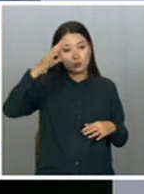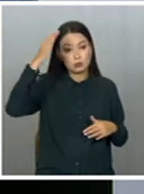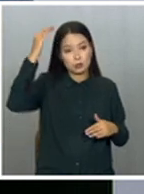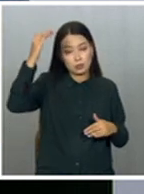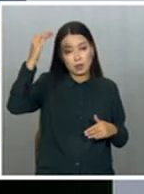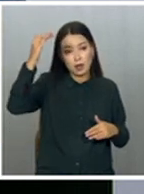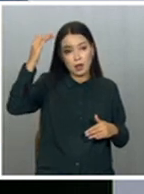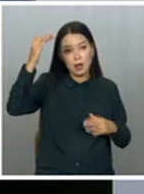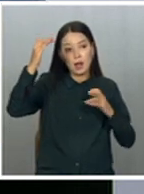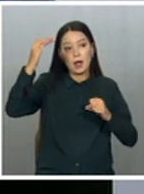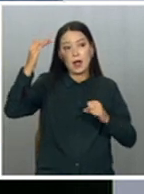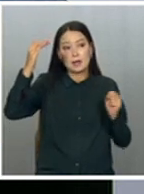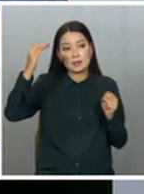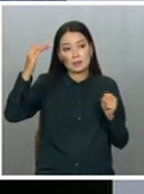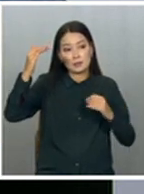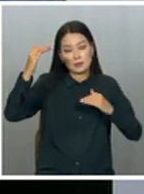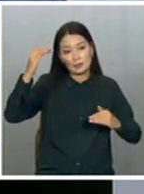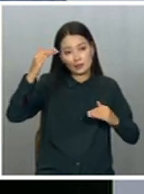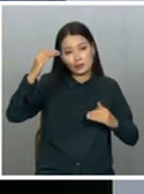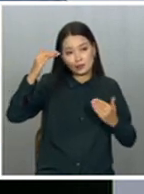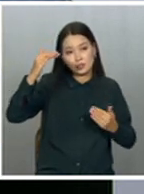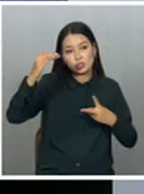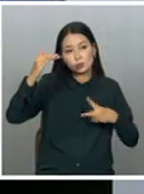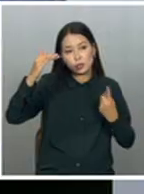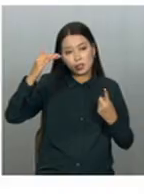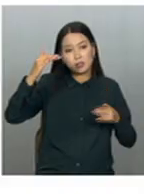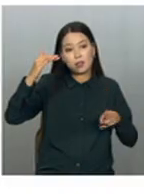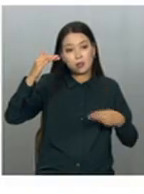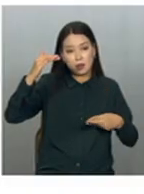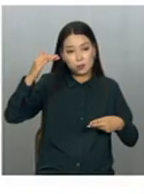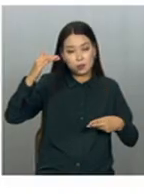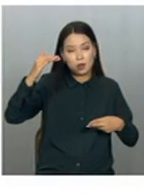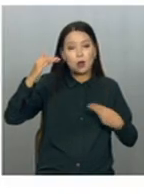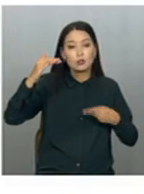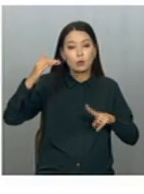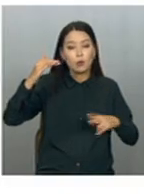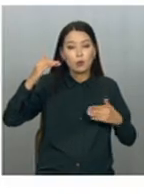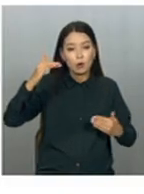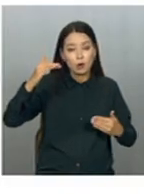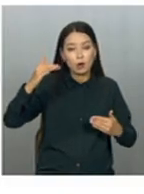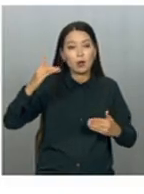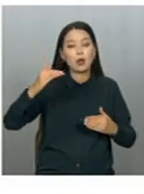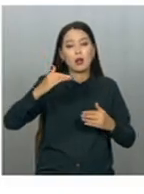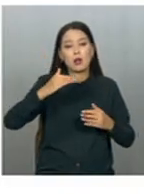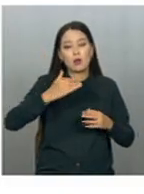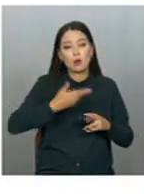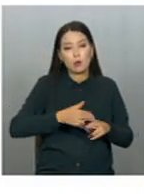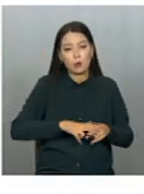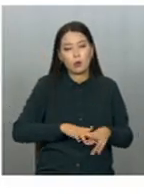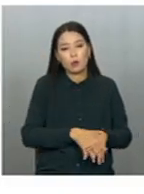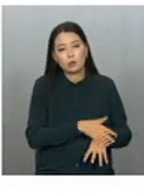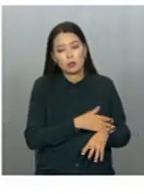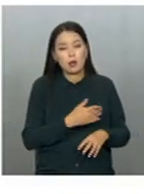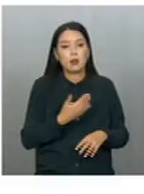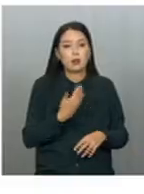Ал қысқы күн тоқырауы 21 желтоқсанда. Сәйкесінше 21 желтоқсанда ең ұзақ